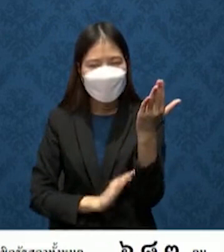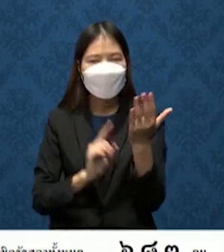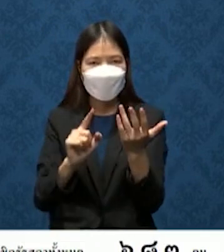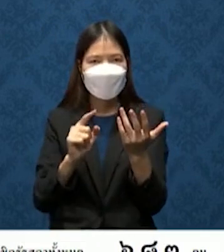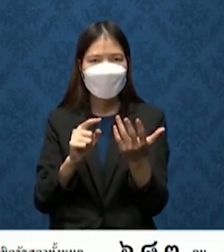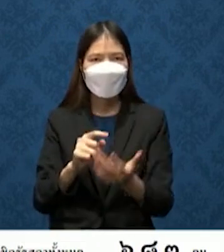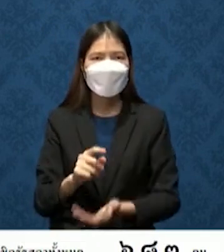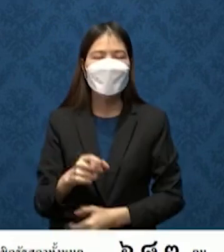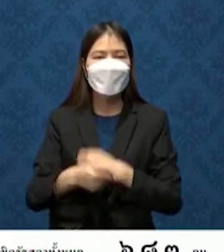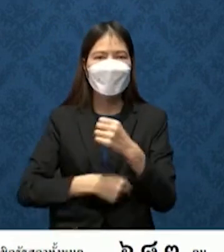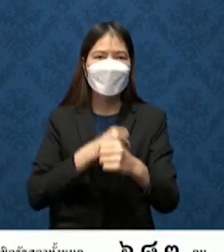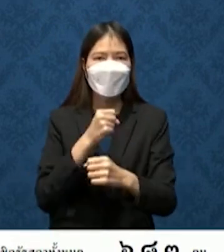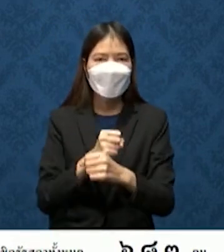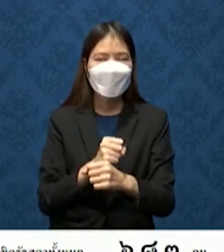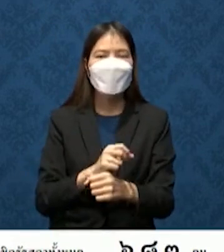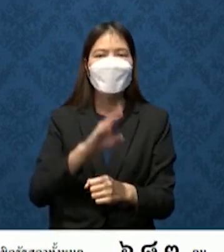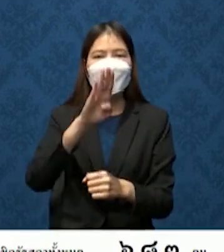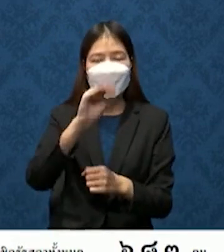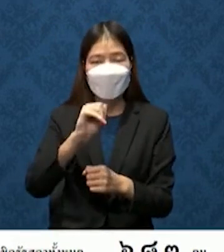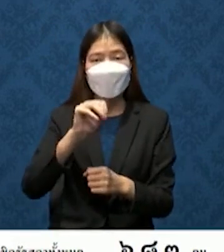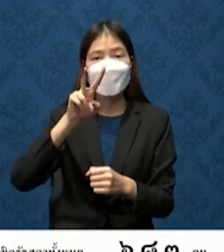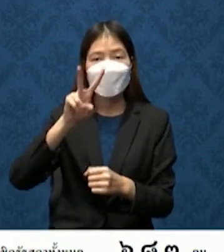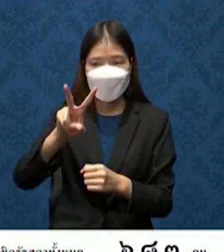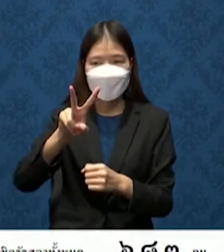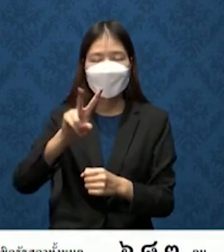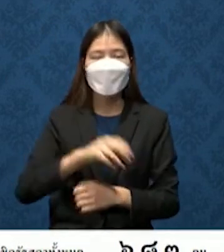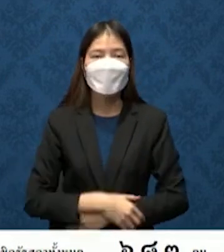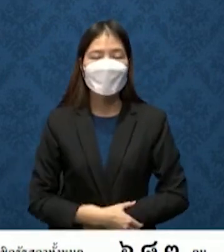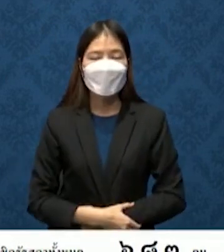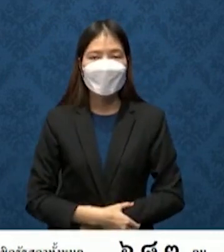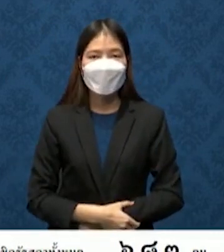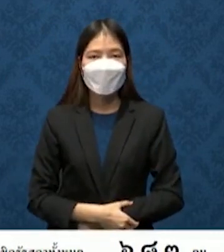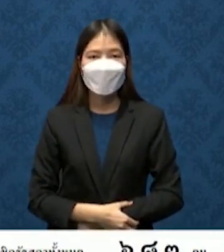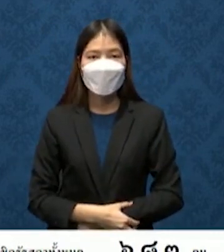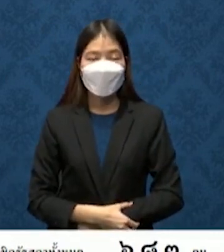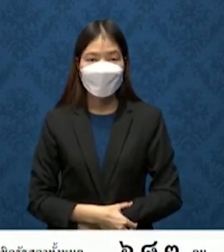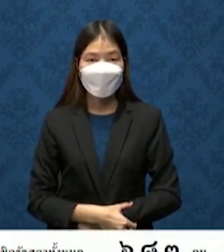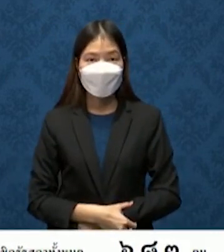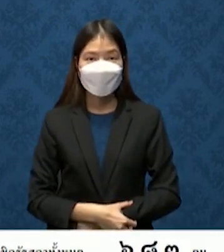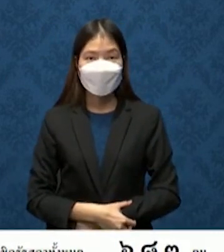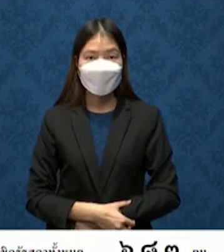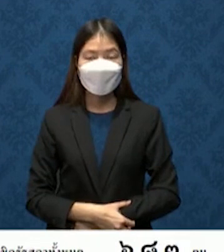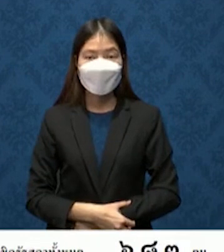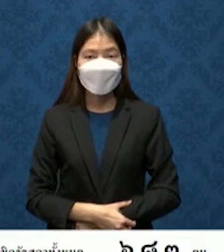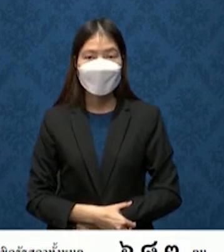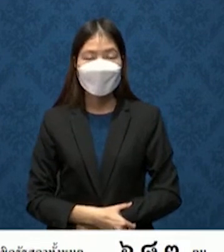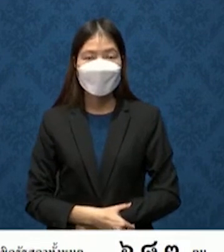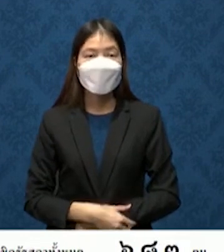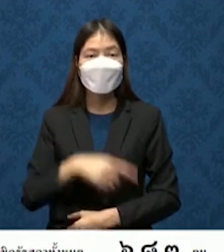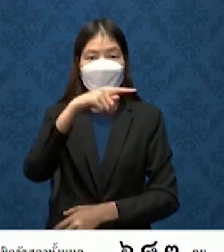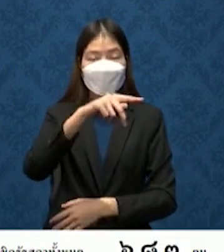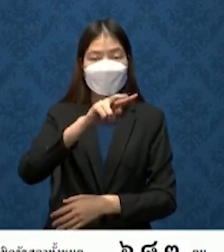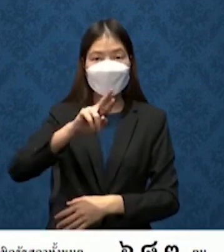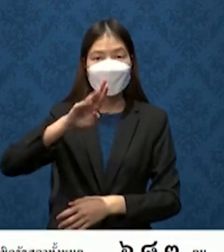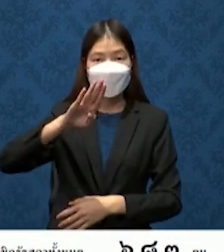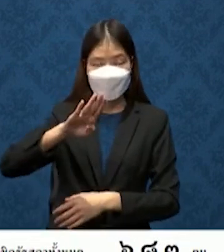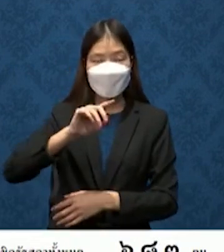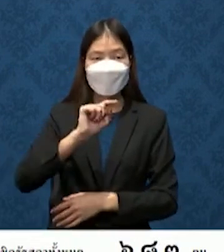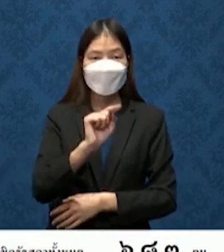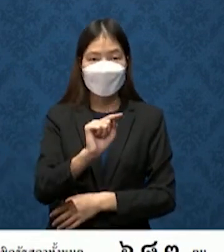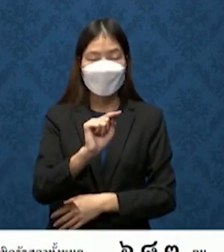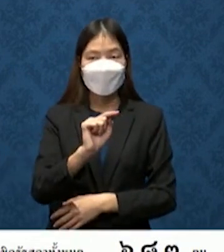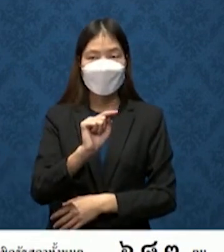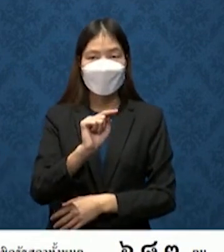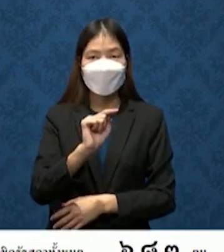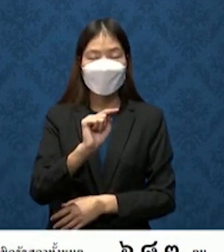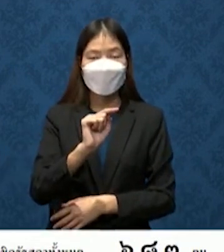พอสอ 2,542 ด้วยซ้ำไปเรื่องแ่ว่าในพราบยากยีได